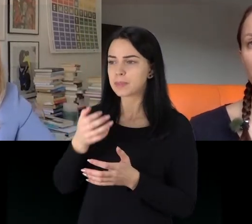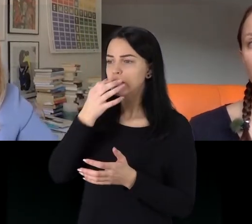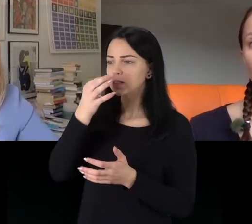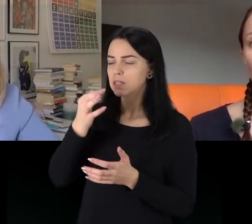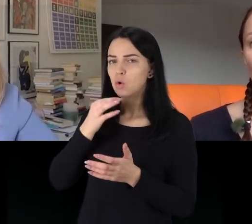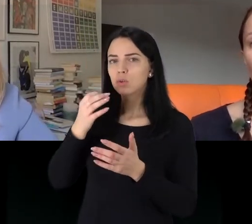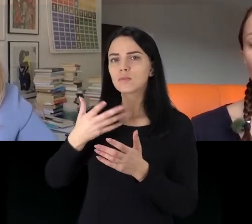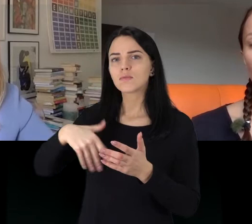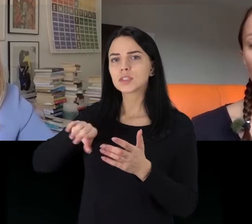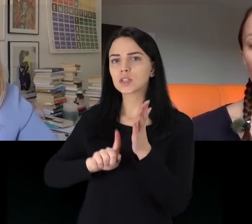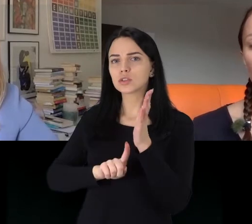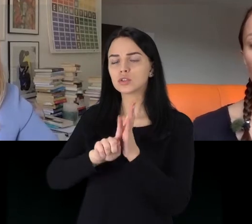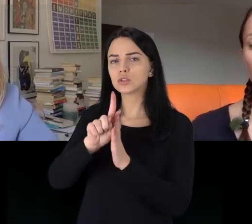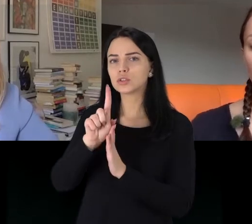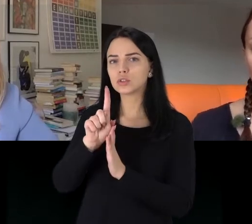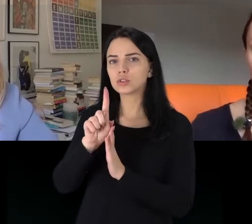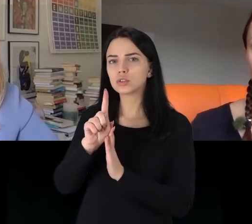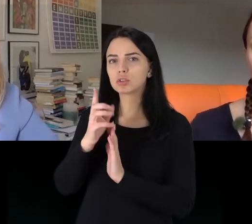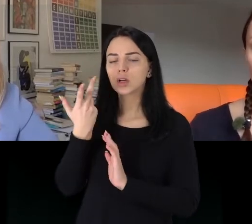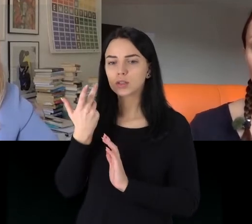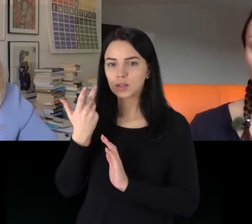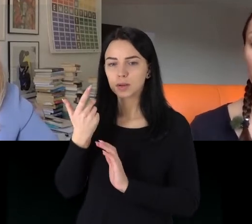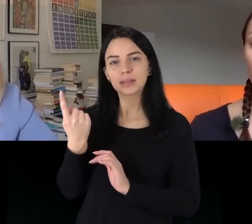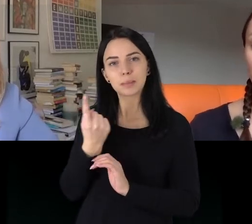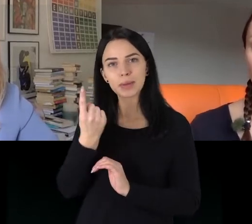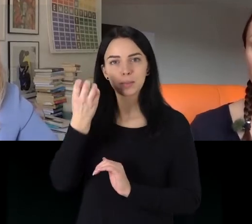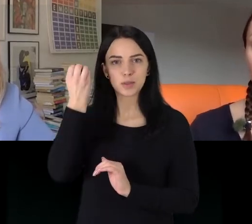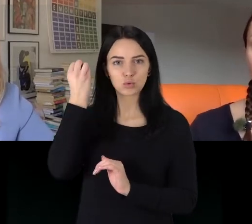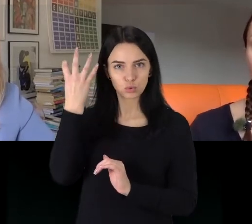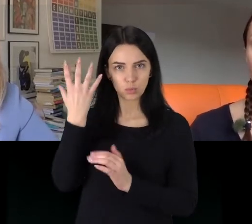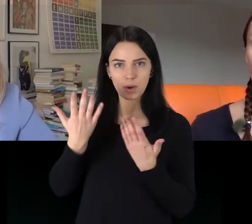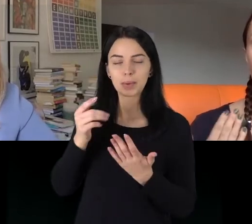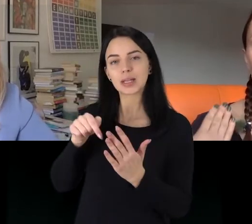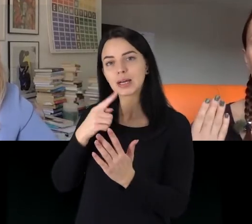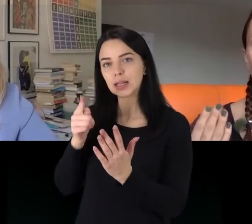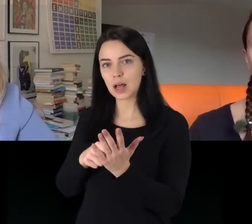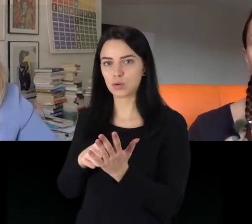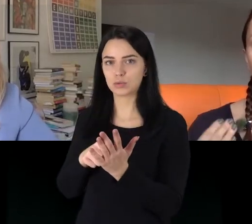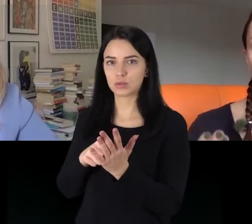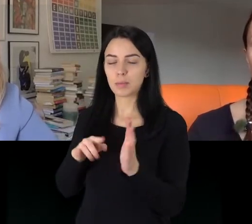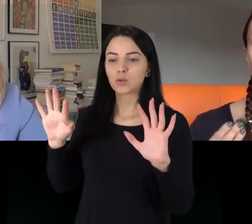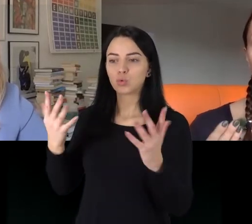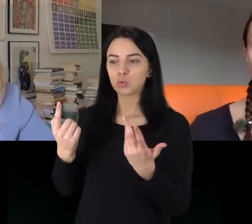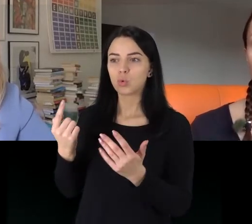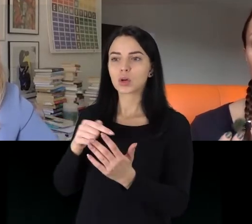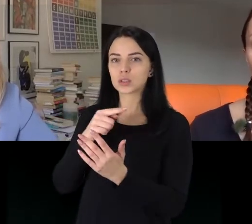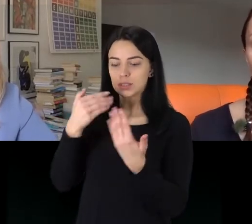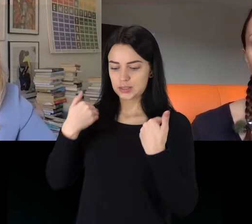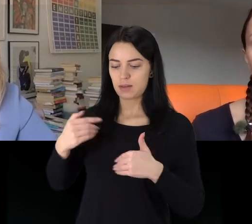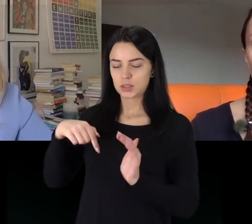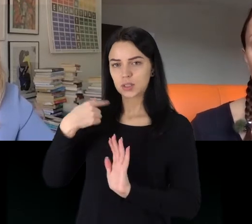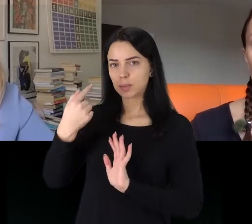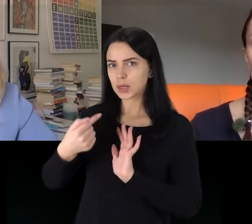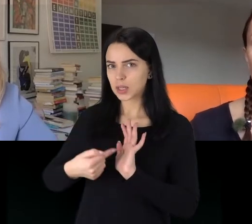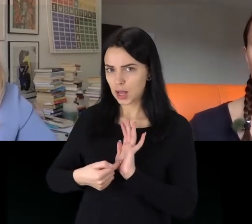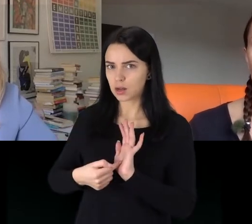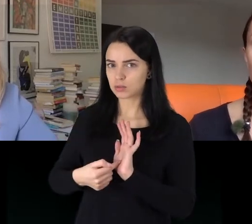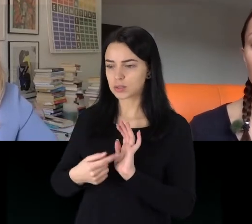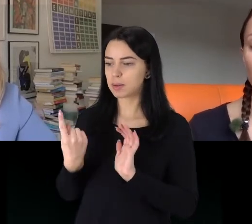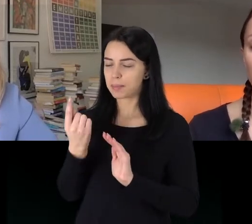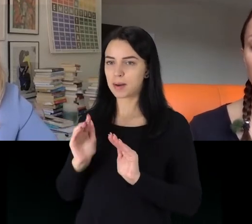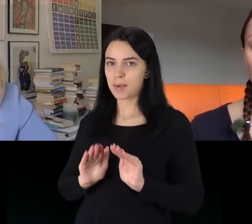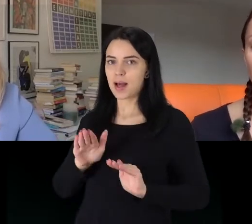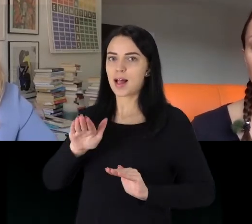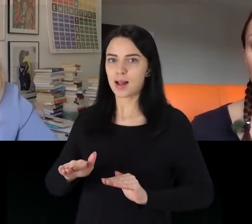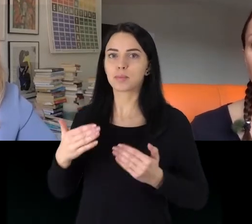viskas prasideda nuo suvokimo visų pirma arba nuo klausimo, bet jeigu pradedam klausti savęs kažko, tai yra pirmas